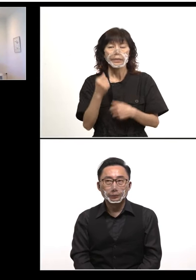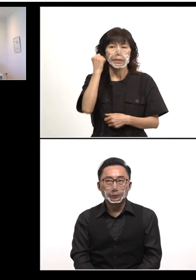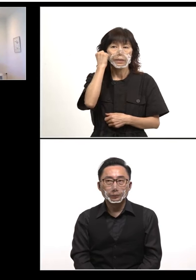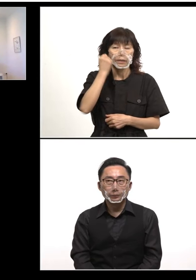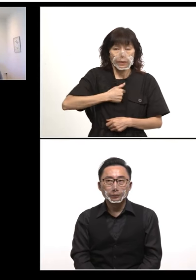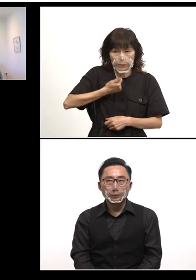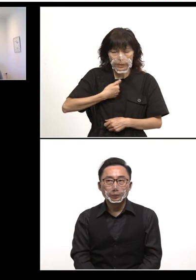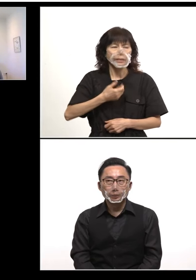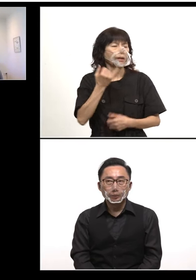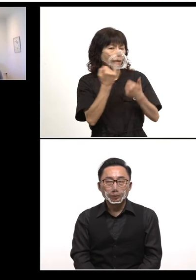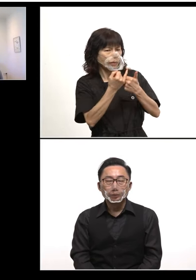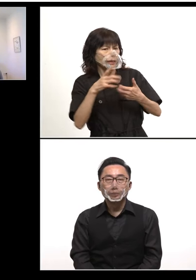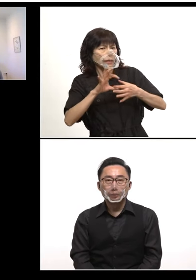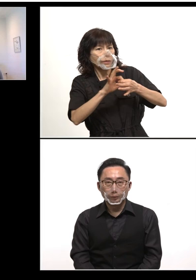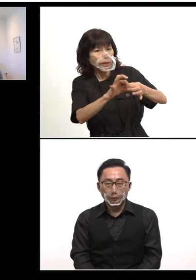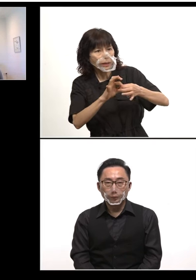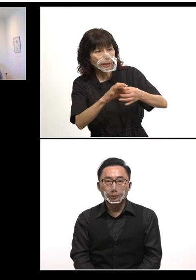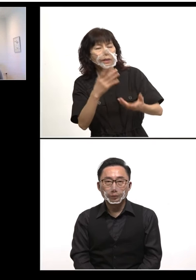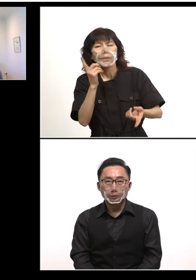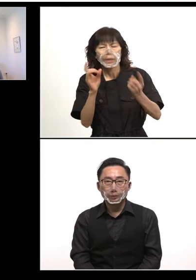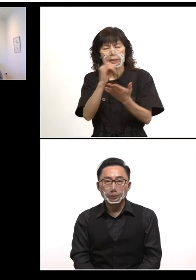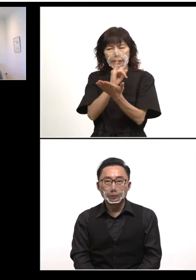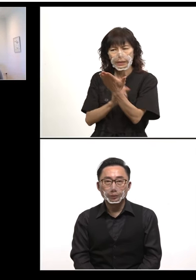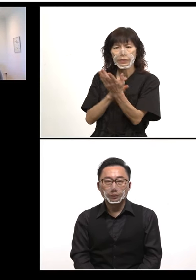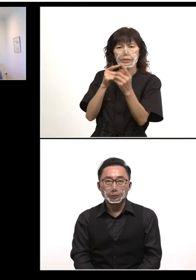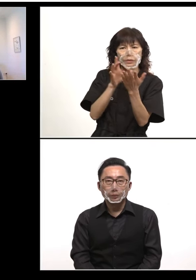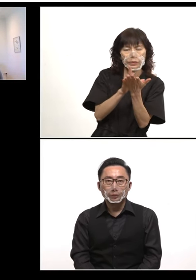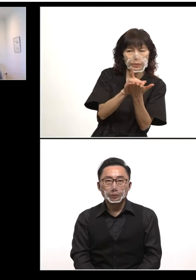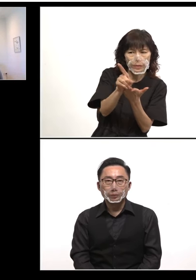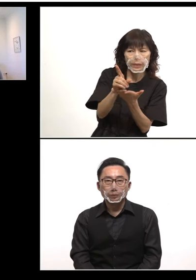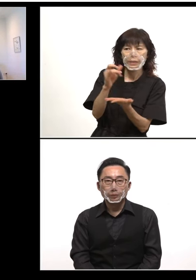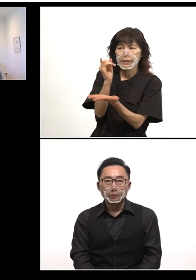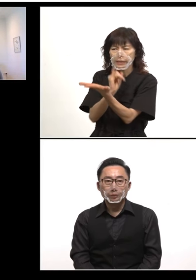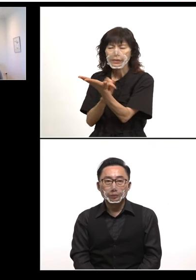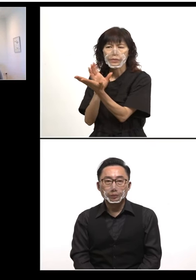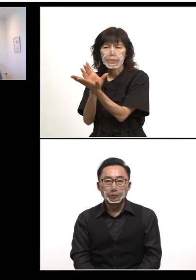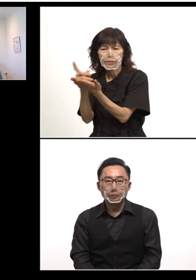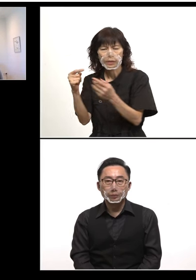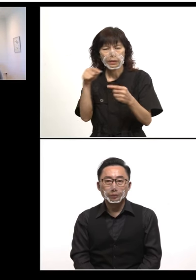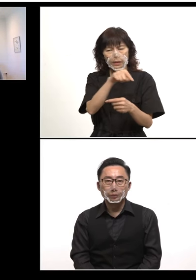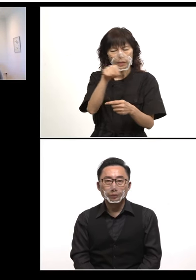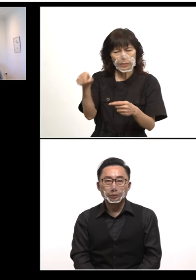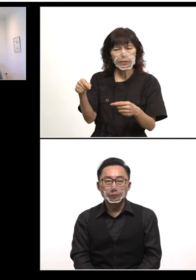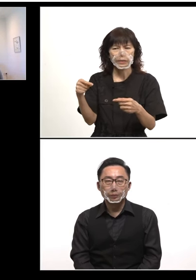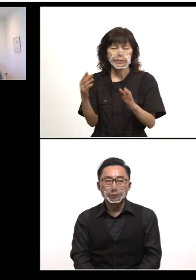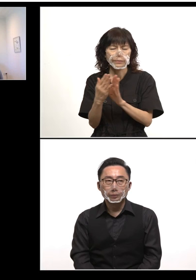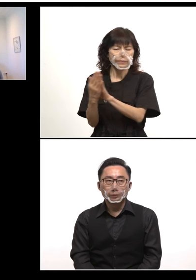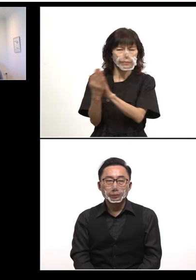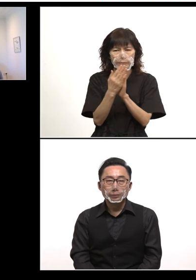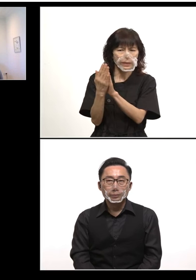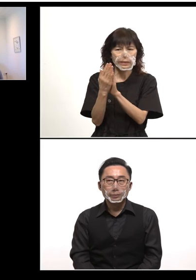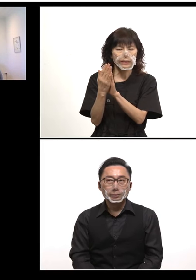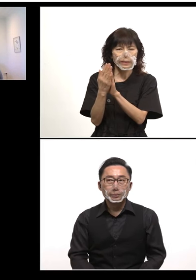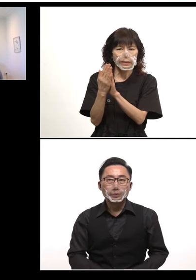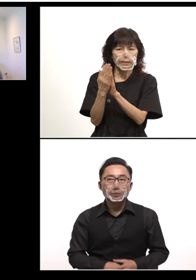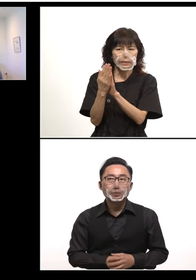學生的嗰個關係，又或者是藝術家和藝術家之間，我哋點樣去找到一